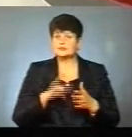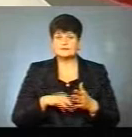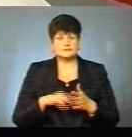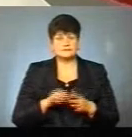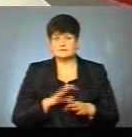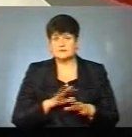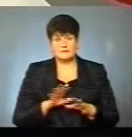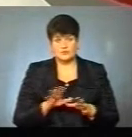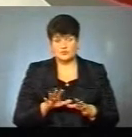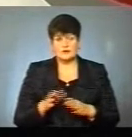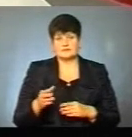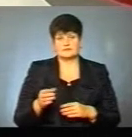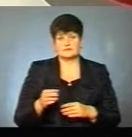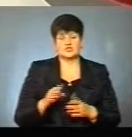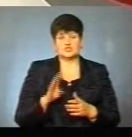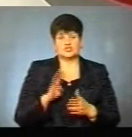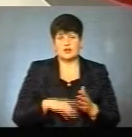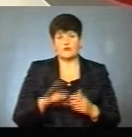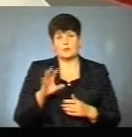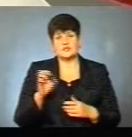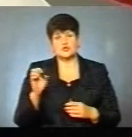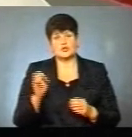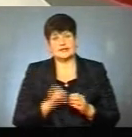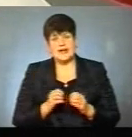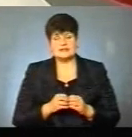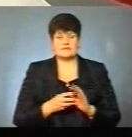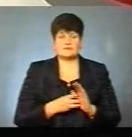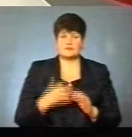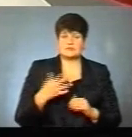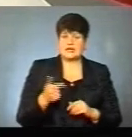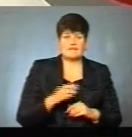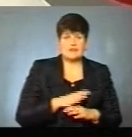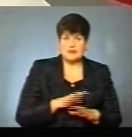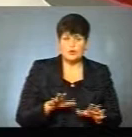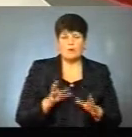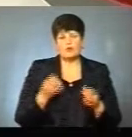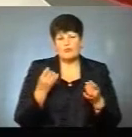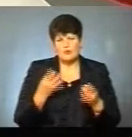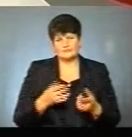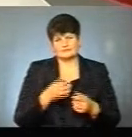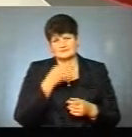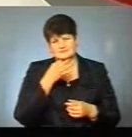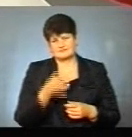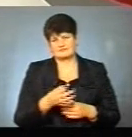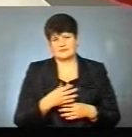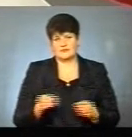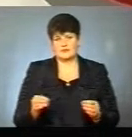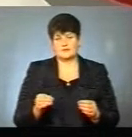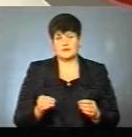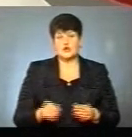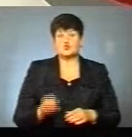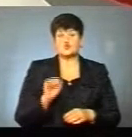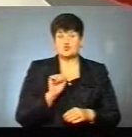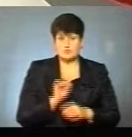як такого штрафу в розмірі там 510 і 850 гривень не було, а було попередження, офіційне попередження. Тобто